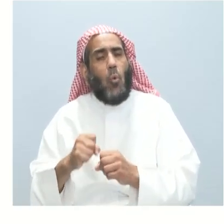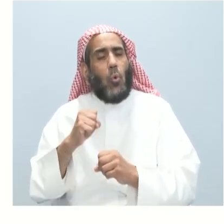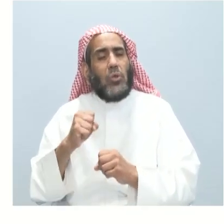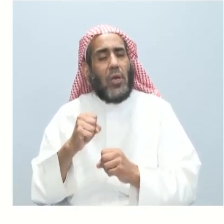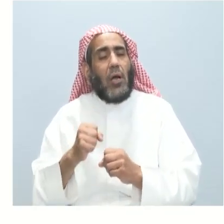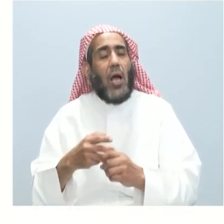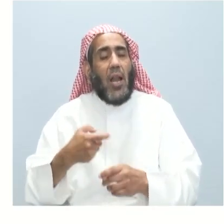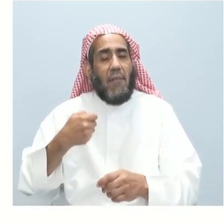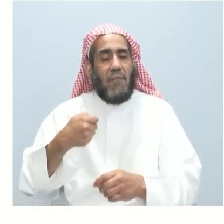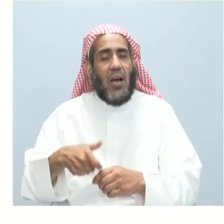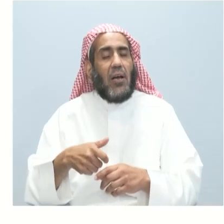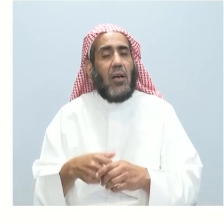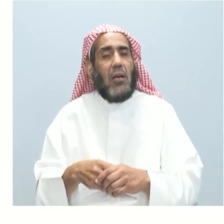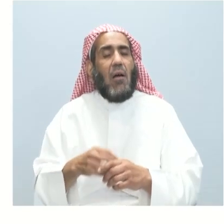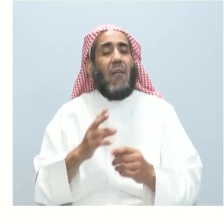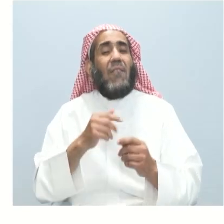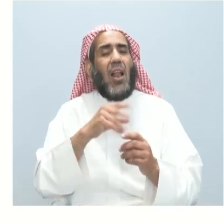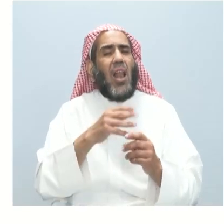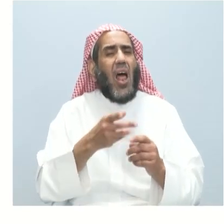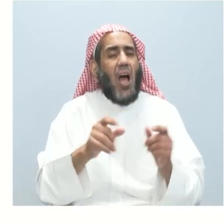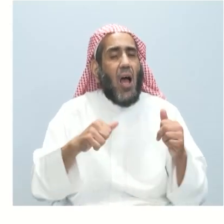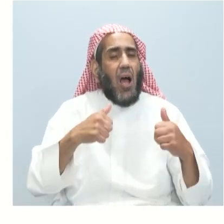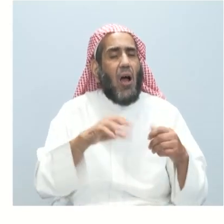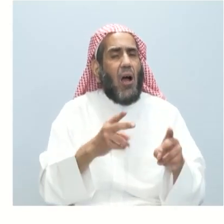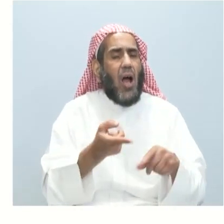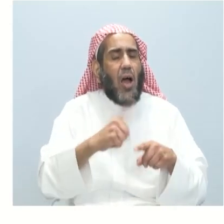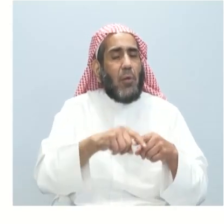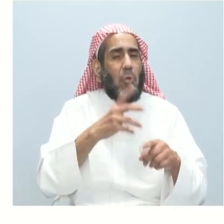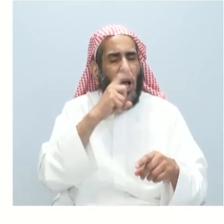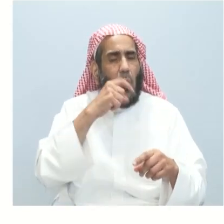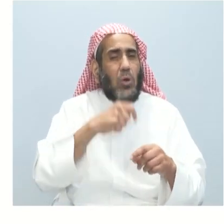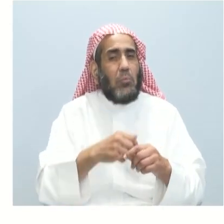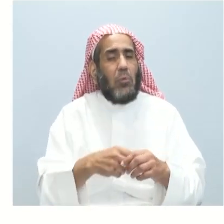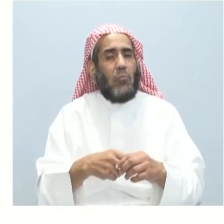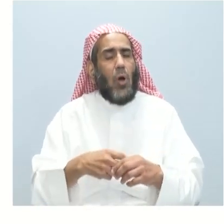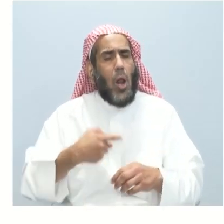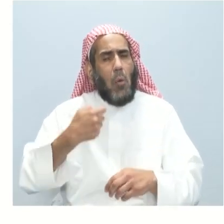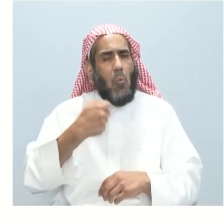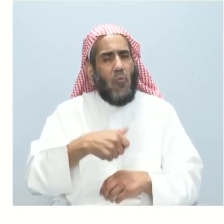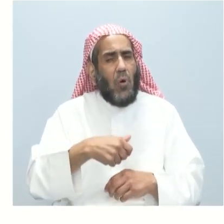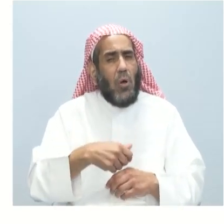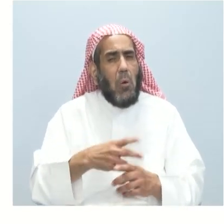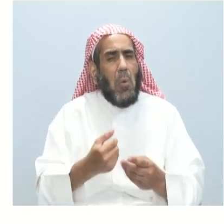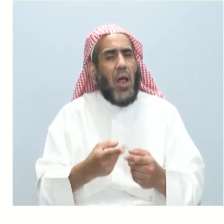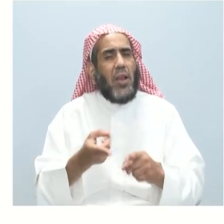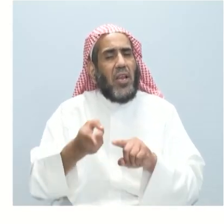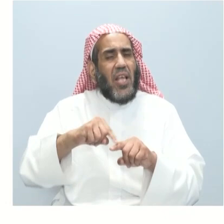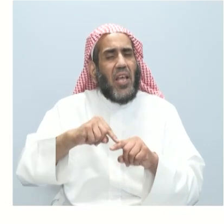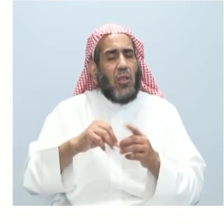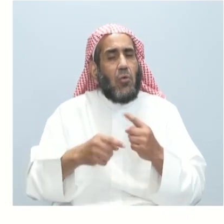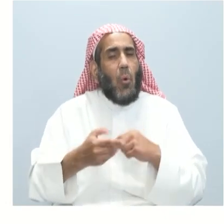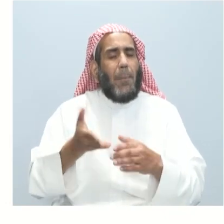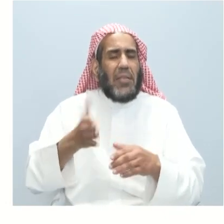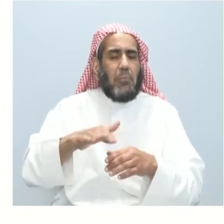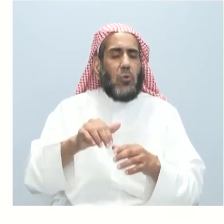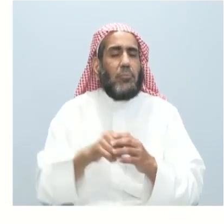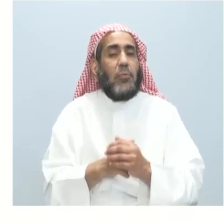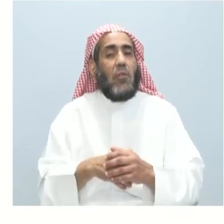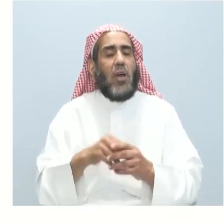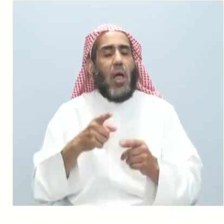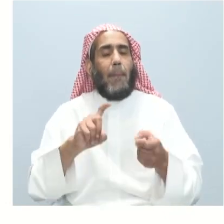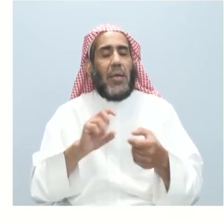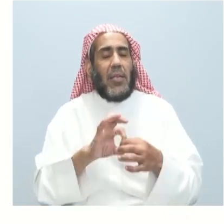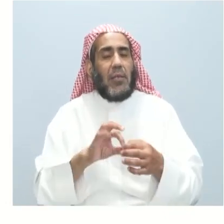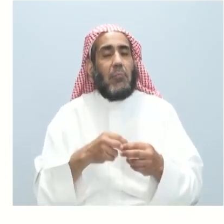على الانفاق الاقارب واجب اذا كان المنفق من يرثه بعد موته فهذا ما